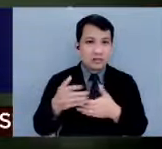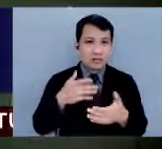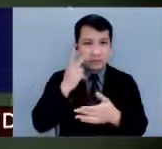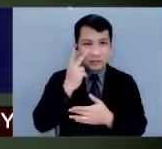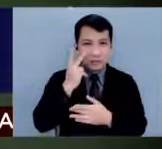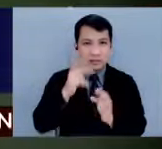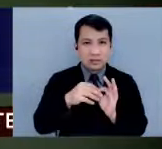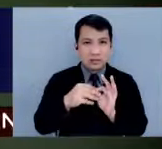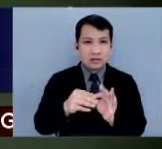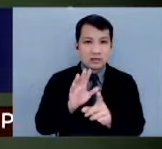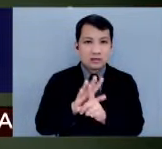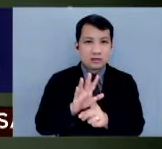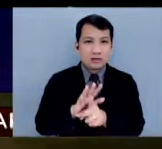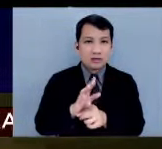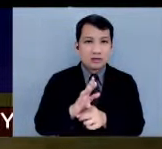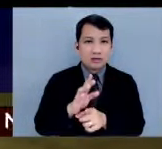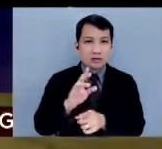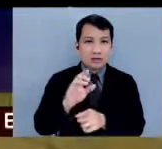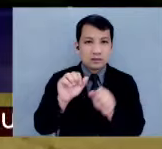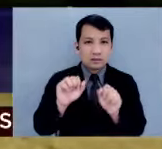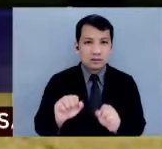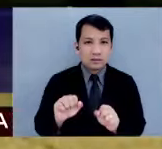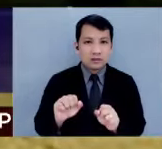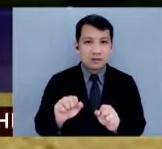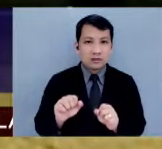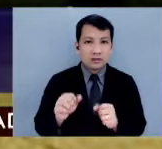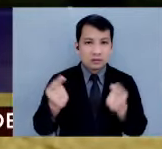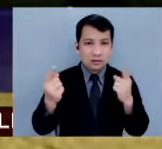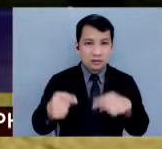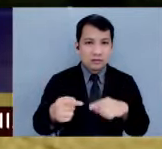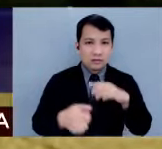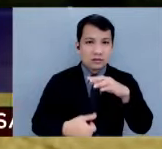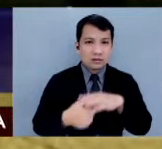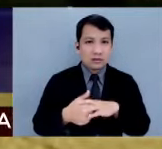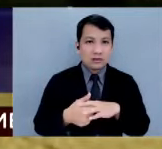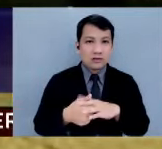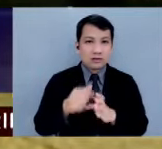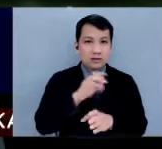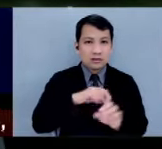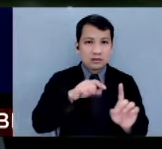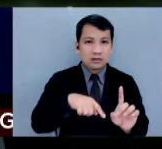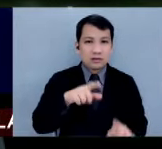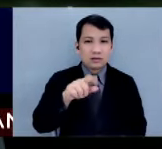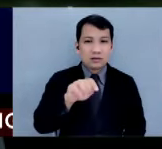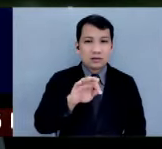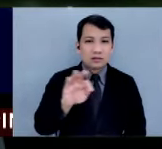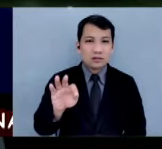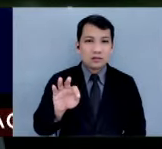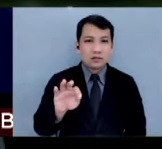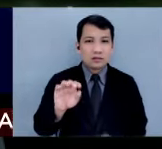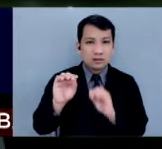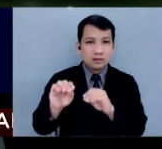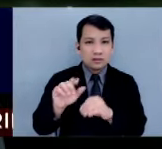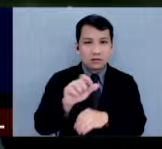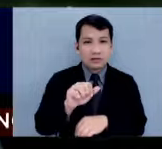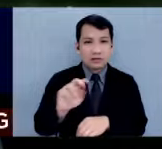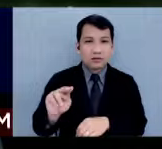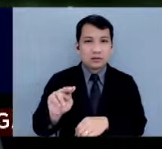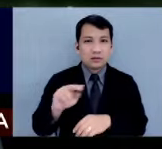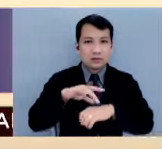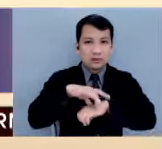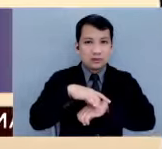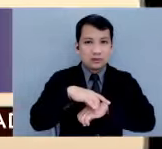fans dahil sa season 2, inaasahang lalabas ang karakter ni Toph na siyang magtuturo kay Aang ng earth bending.